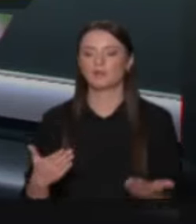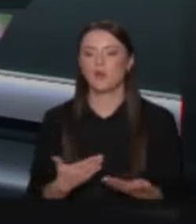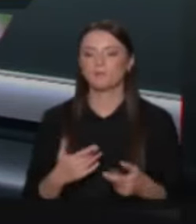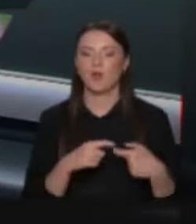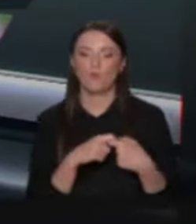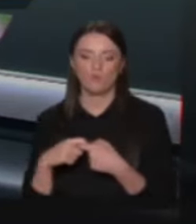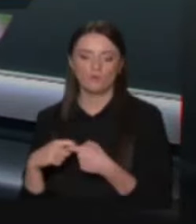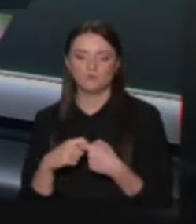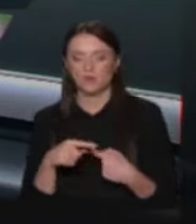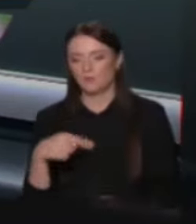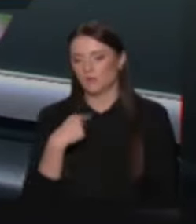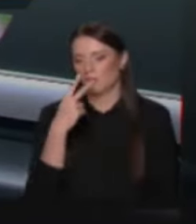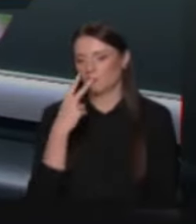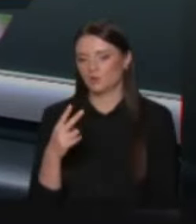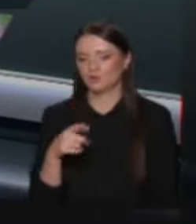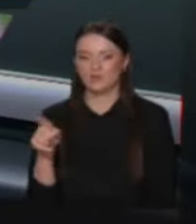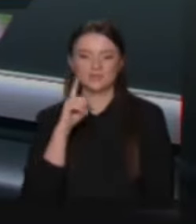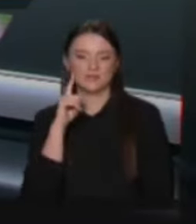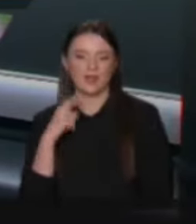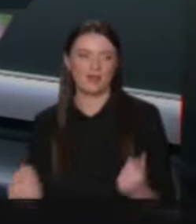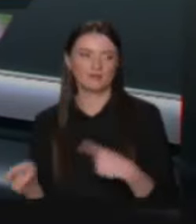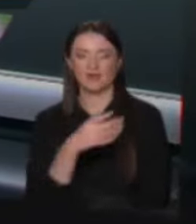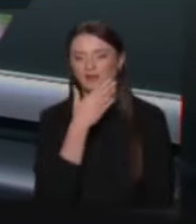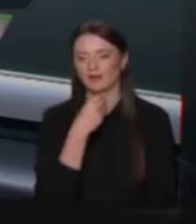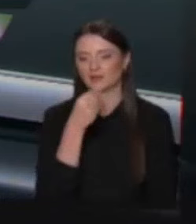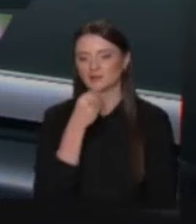Анжеліка, тебе бачимо, навколо тебе зелена краса, ділись подробицями.